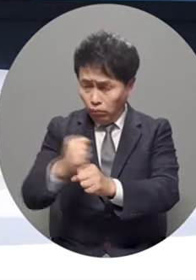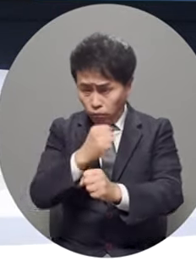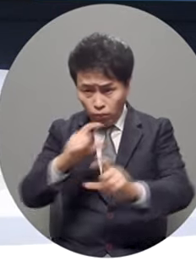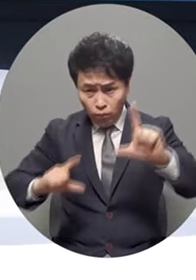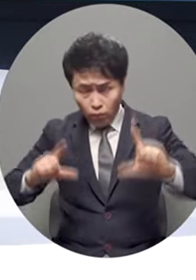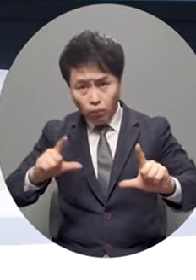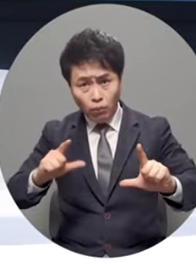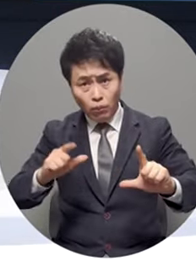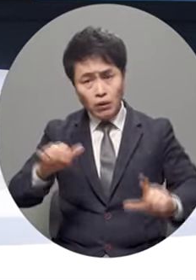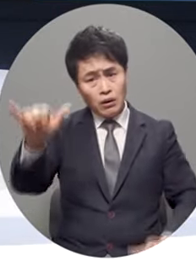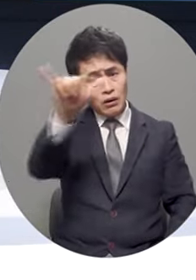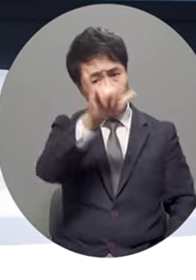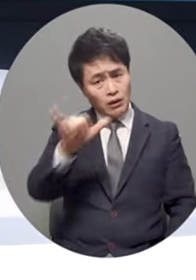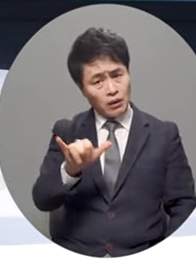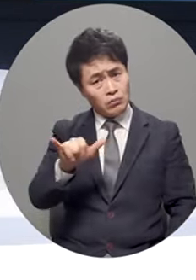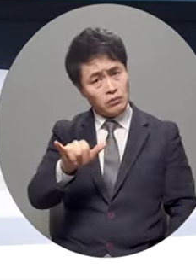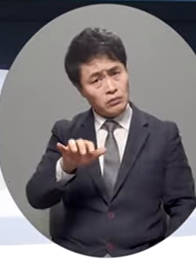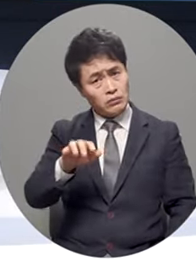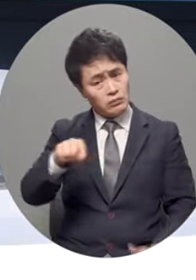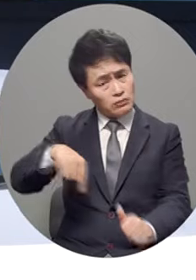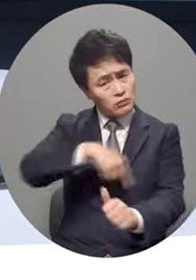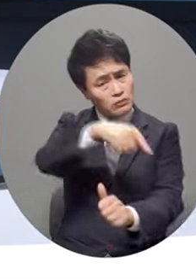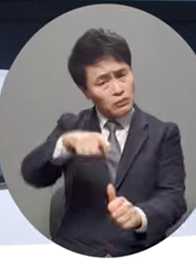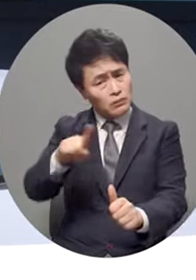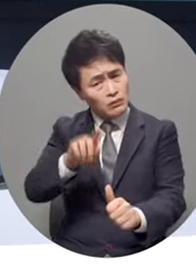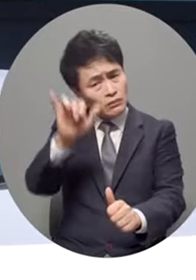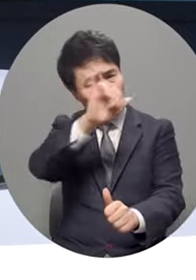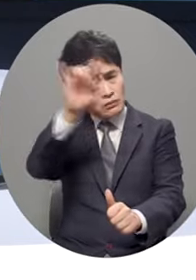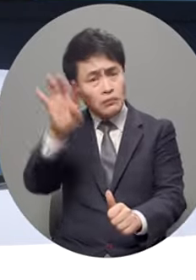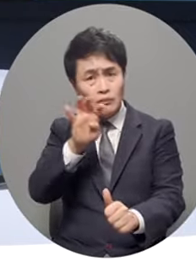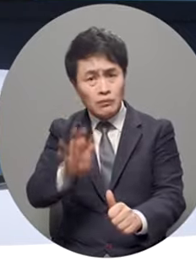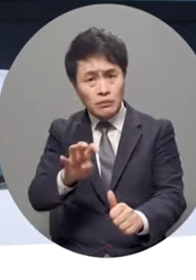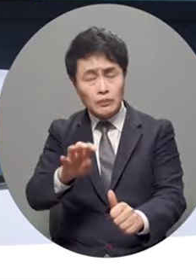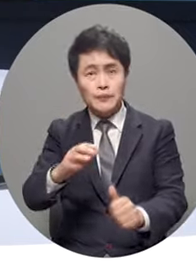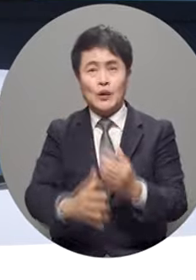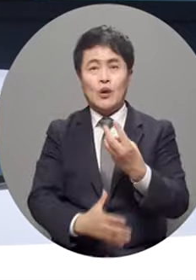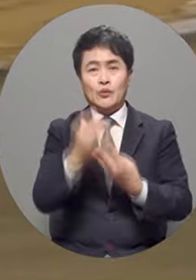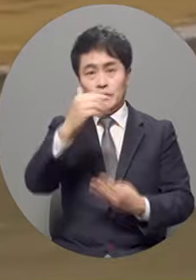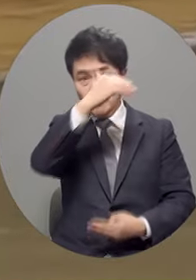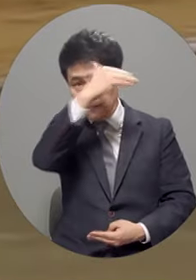한반도에 어떤 영향을 미칠지 통일전망대 김윤미 기자가 짚어봤습니다.